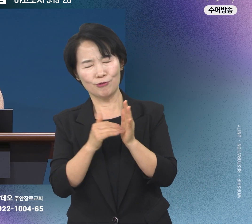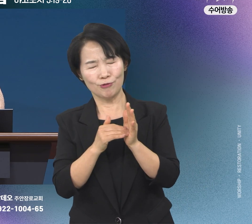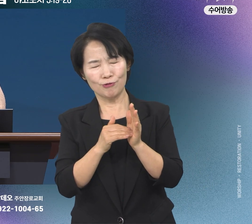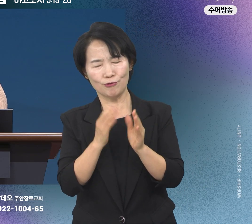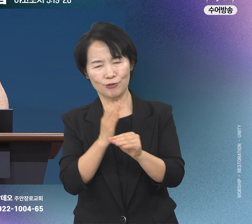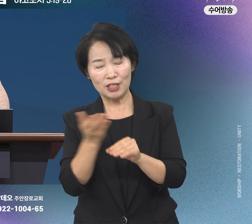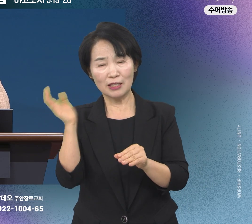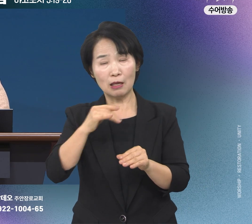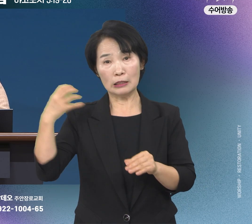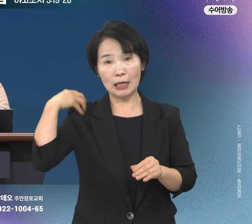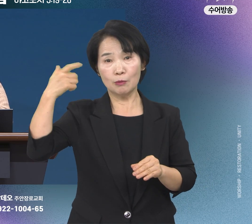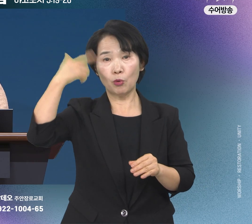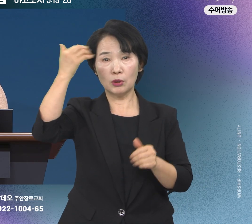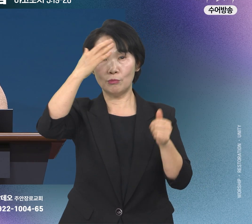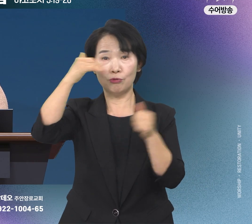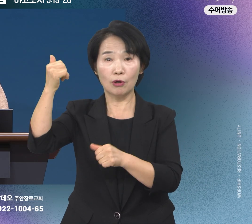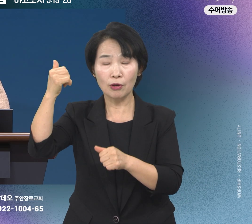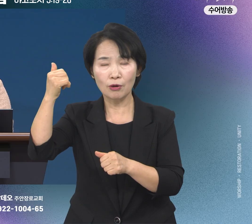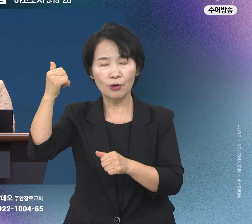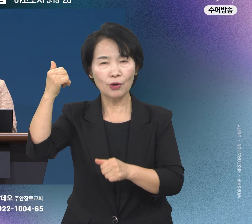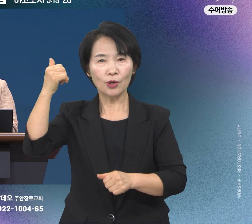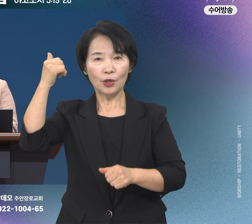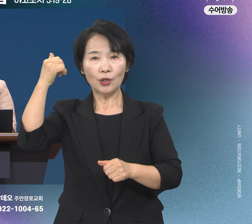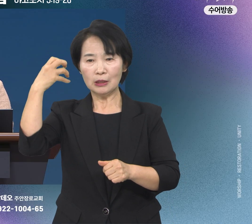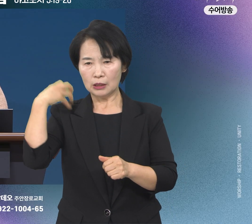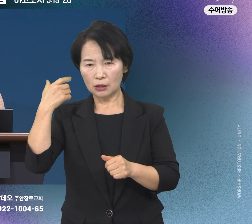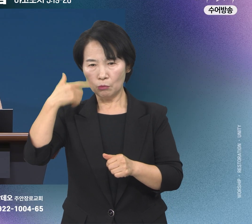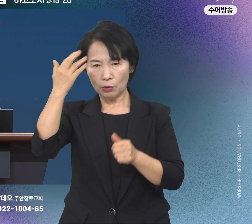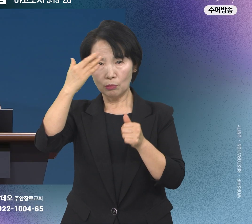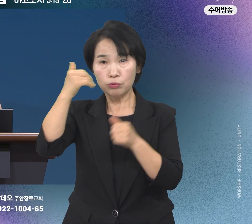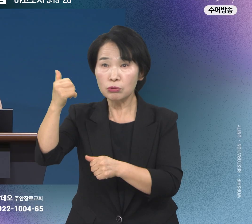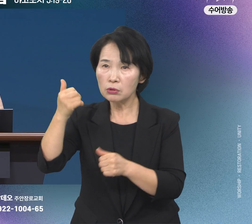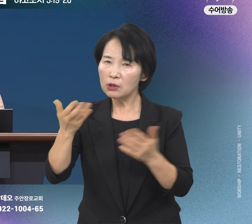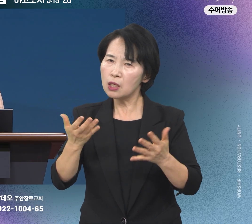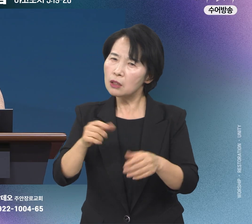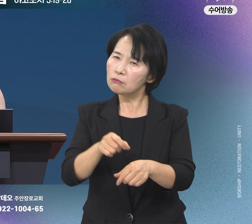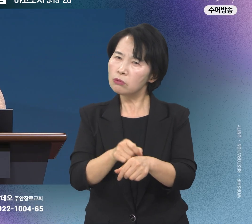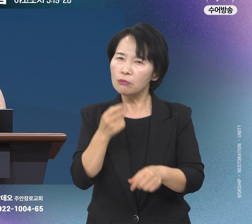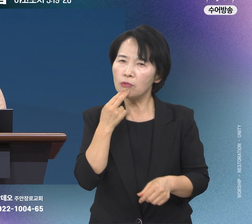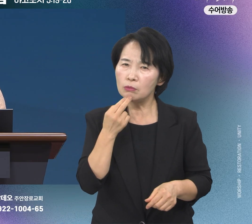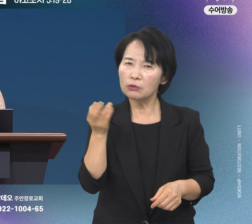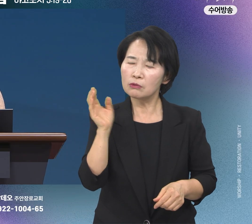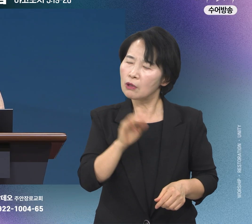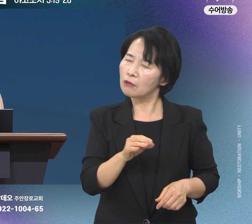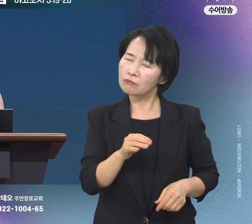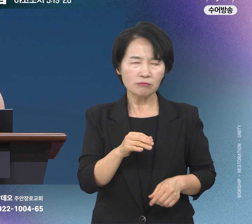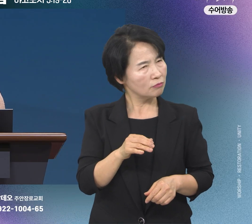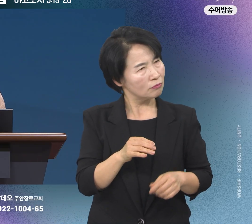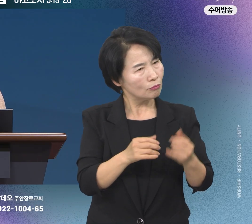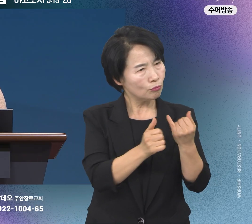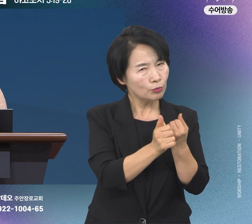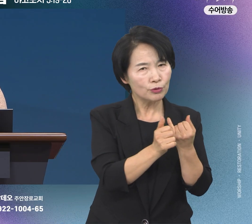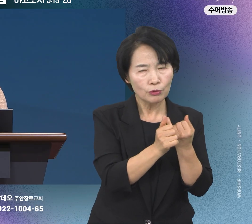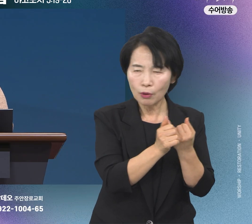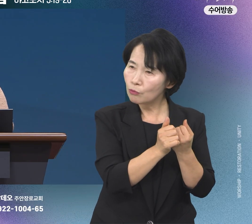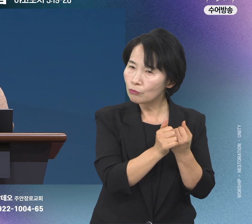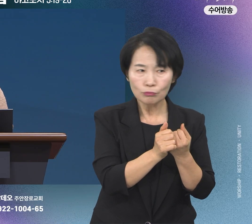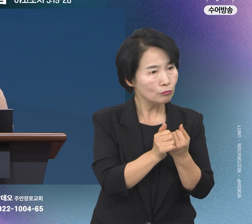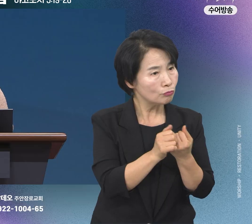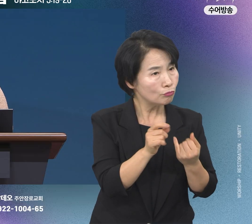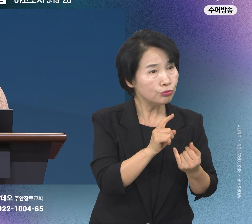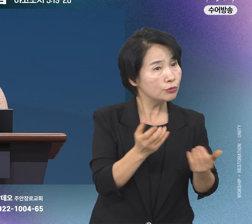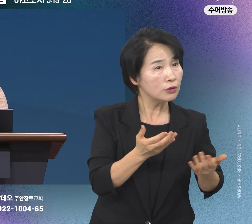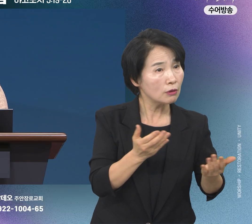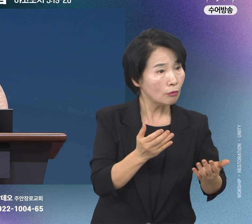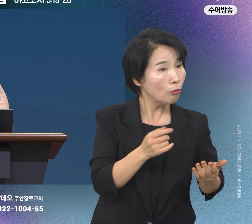겁니다. 목양실로 오라고. 근데 보통 목양실을 잘 안 가시잖아요. 그래서 목양실을 가실 때 대체 무슨 일이 있을까? 당신 어떤